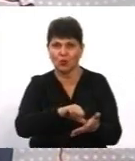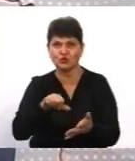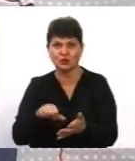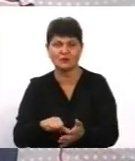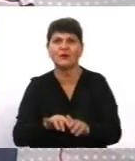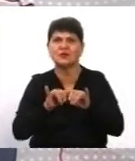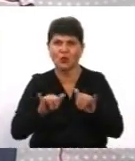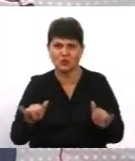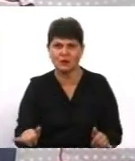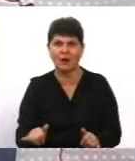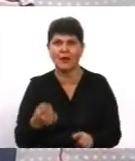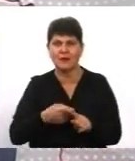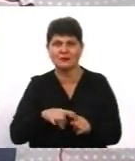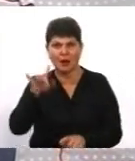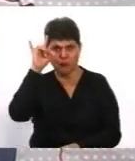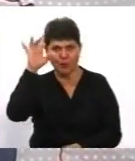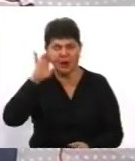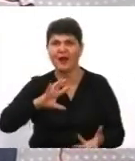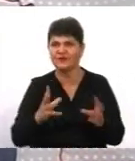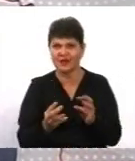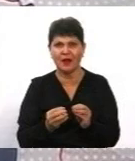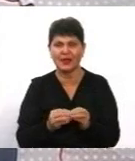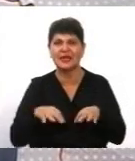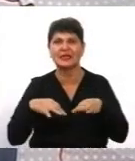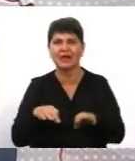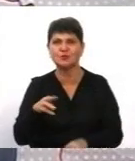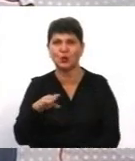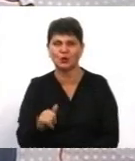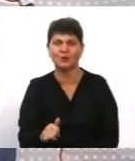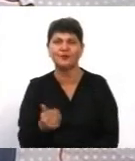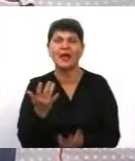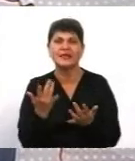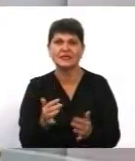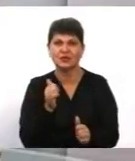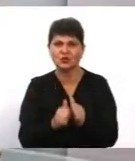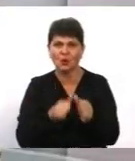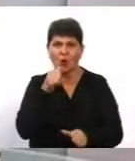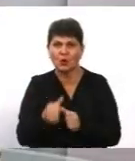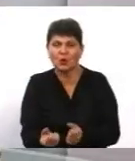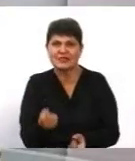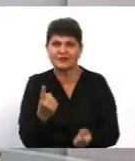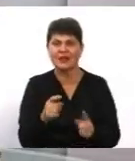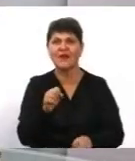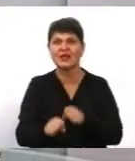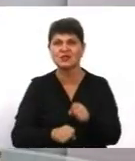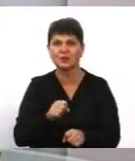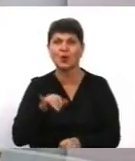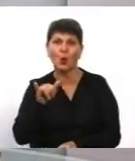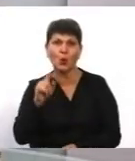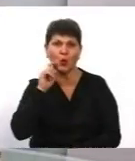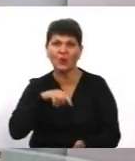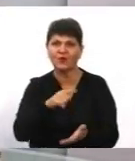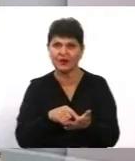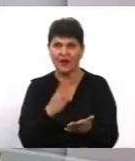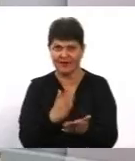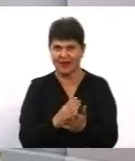зростає. Тобто популярність взагалі цього виду транспорту зростає. Скільки щороку з кожним роком з'являється велосипедистів у Вінниці? Є така